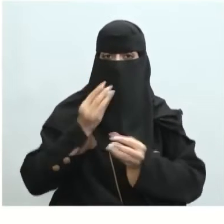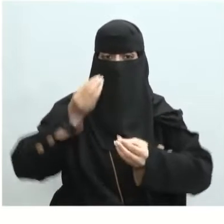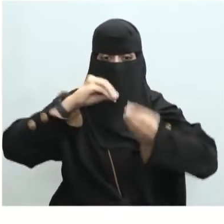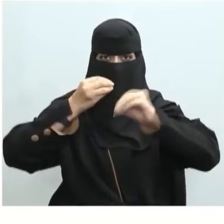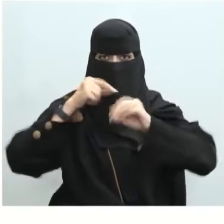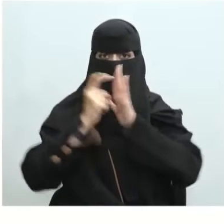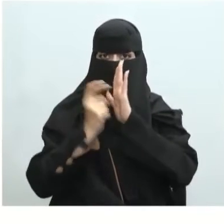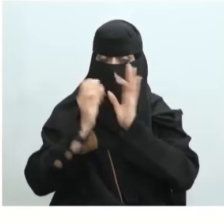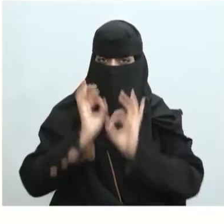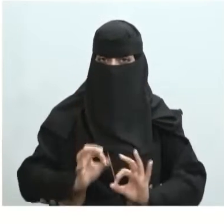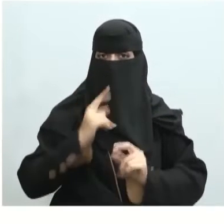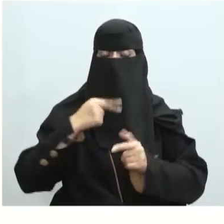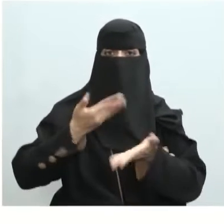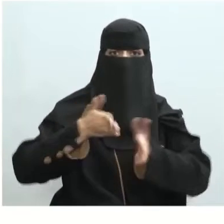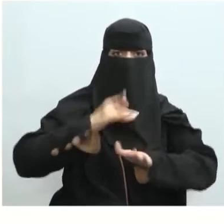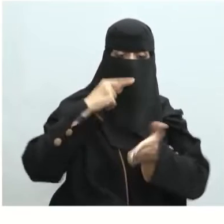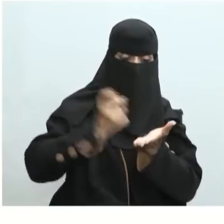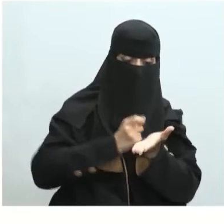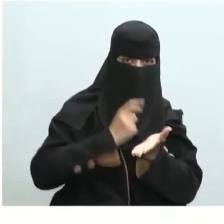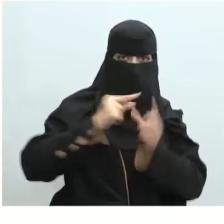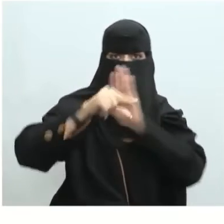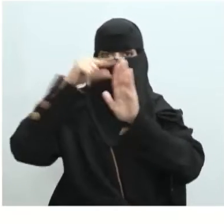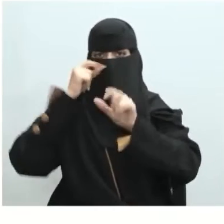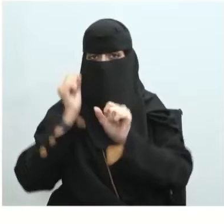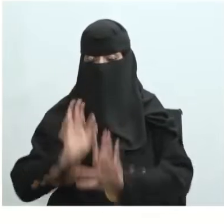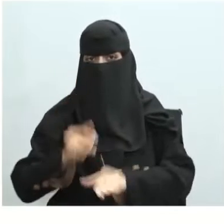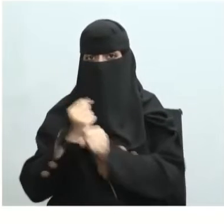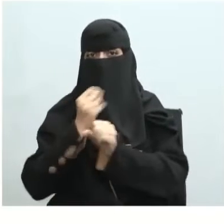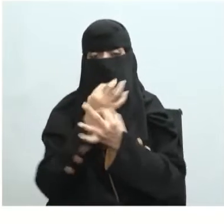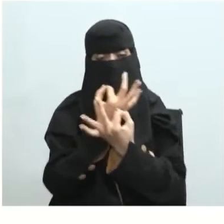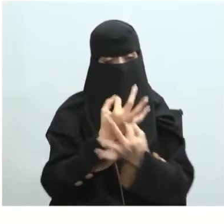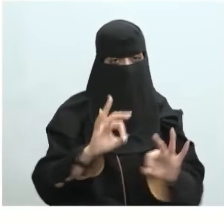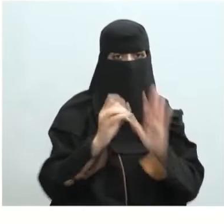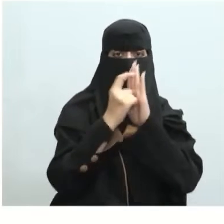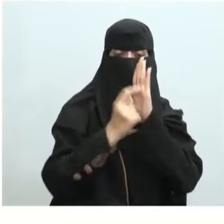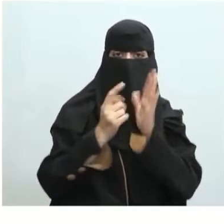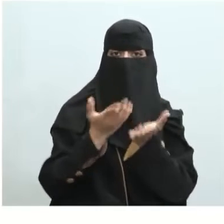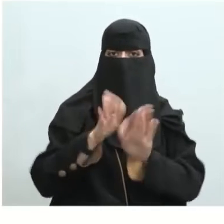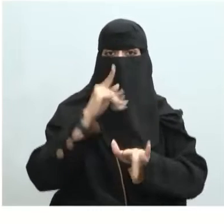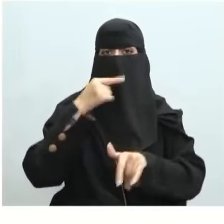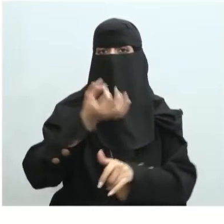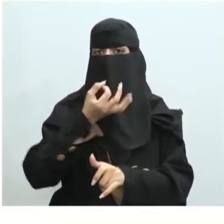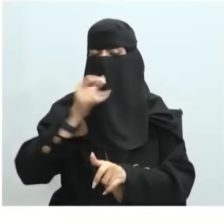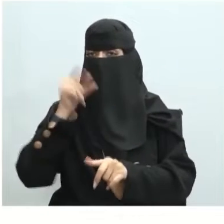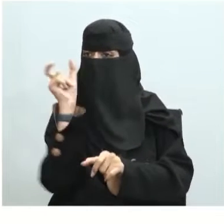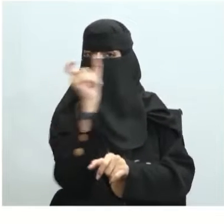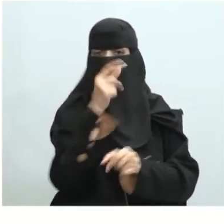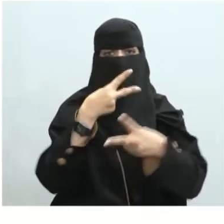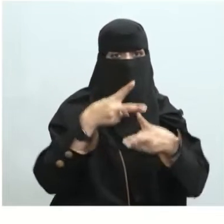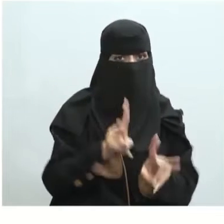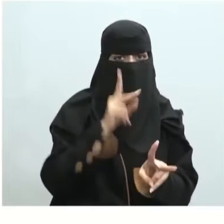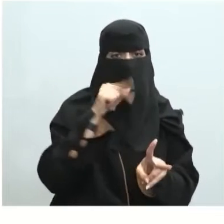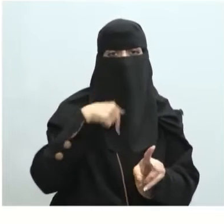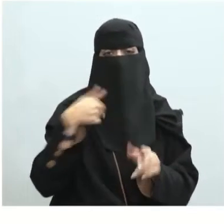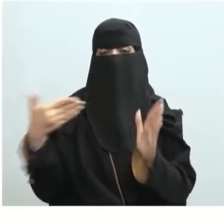كل عنصر كذلك تكتب موضوعا وظيفيا مستوفيا عناصره و ايضا تلقي كلمات افتتاحيه